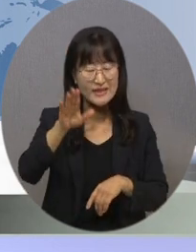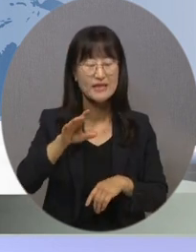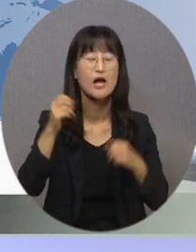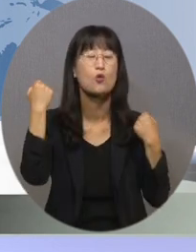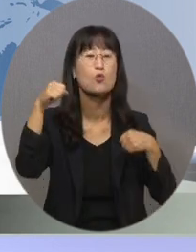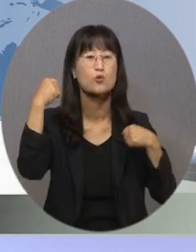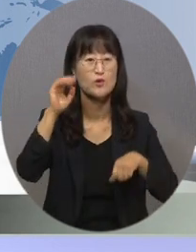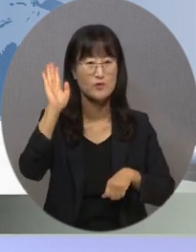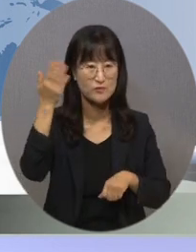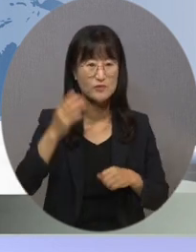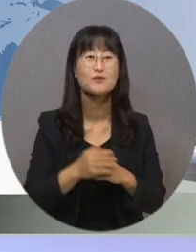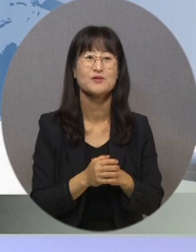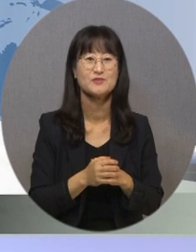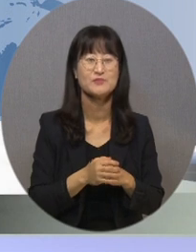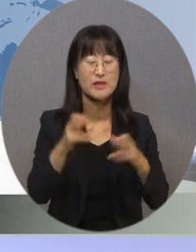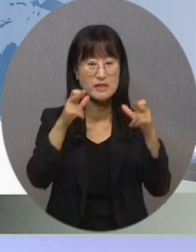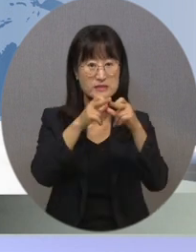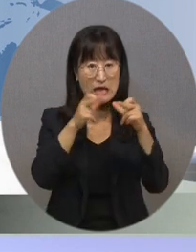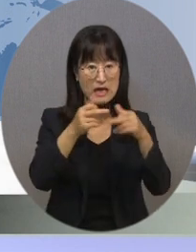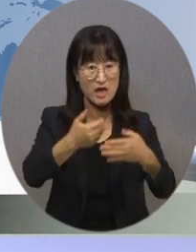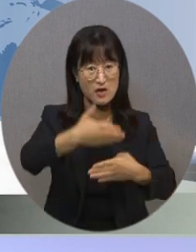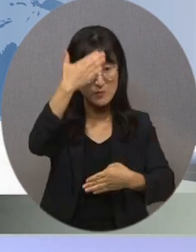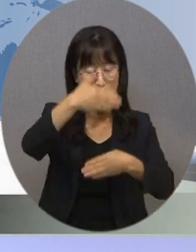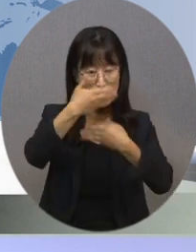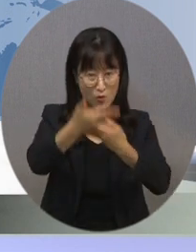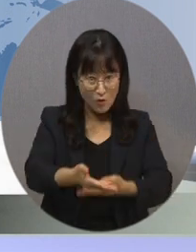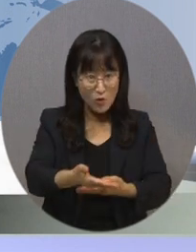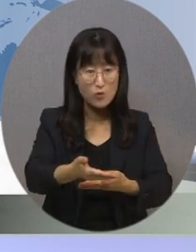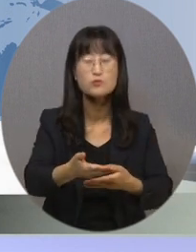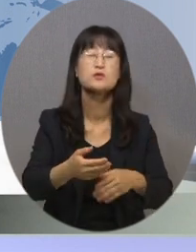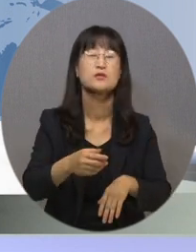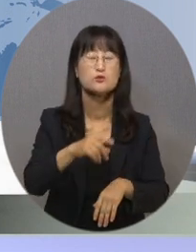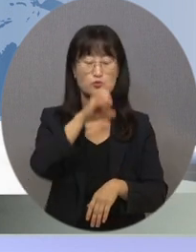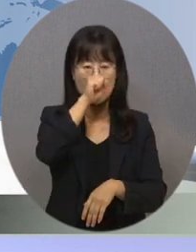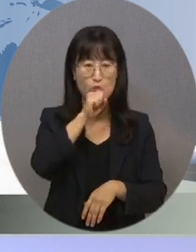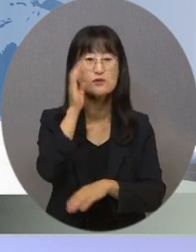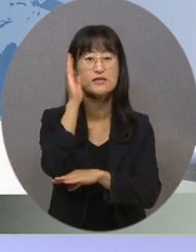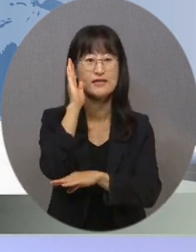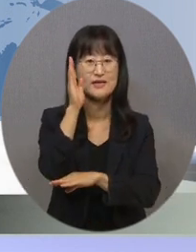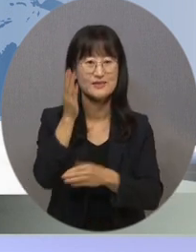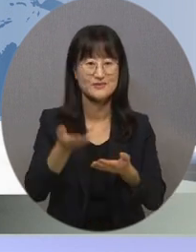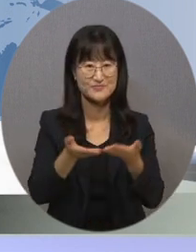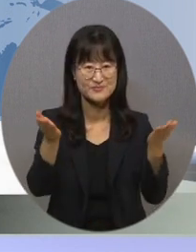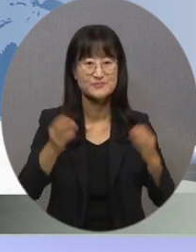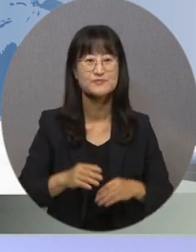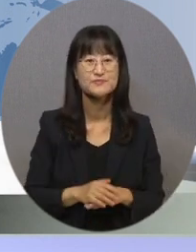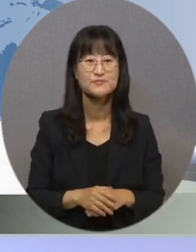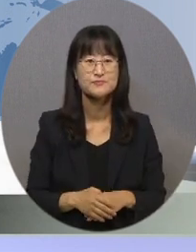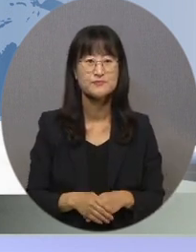허무는 탄탄한 이야기로 관객들의 뜨거운 호응을 이끌어냈는데요. 정운성 기자입니다.